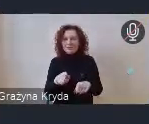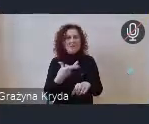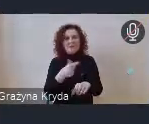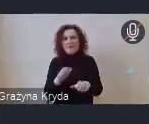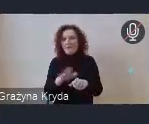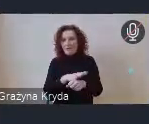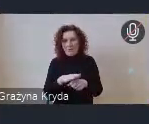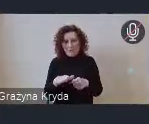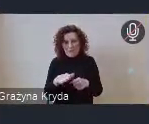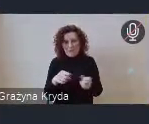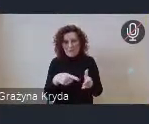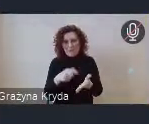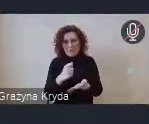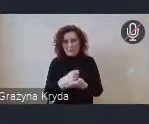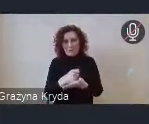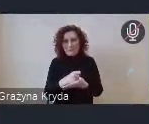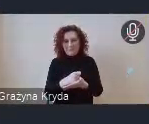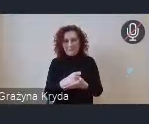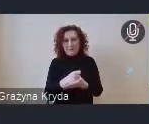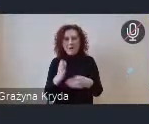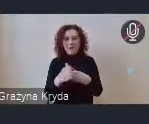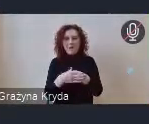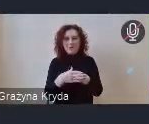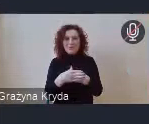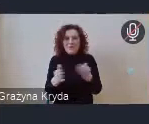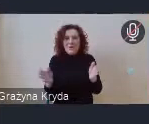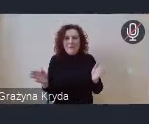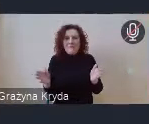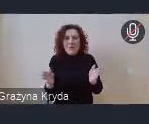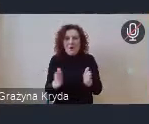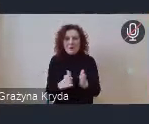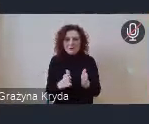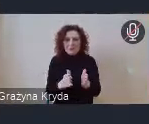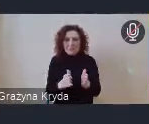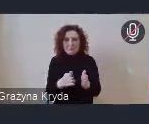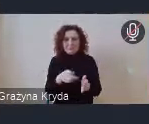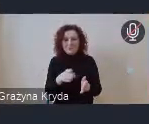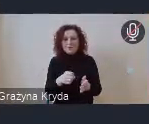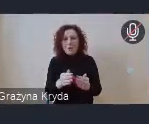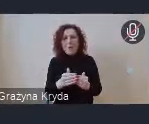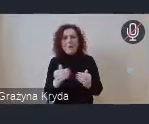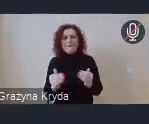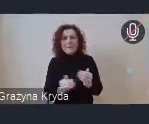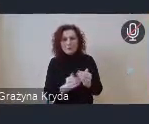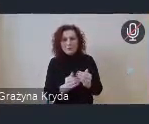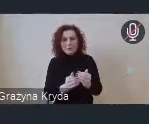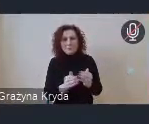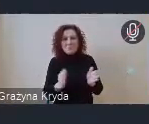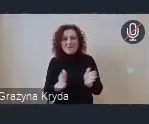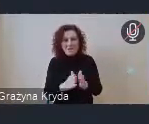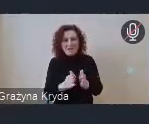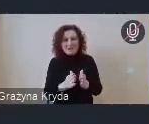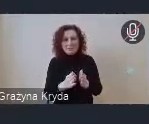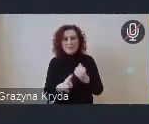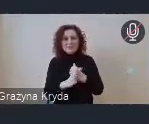wymagania ustawowo zbyt wąskie drzwi Co to znaczy zbyt wąskie drzwi zgodnie z przepisami to poniżej 90 centymetrów zgodnie z prawem